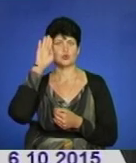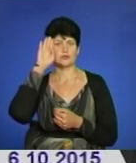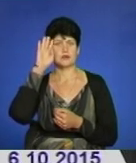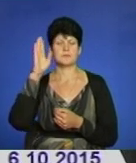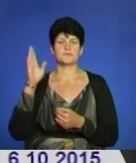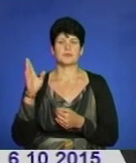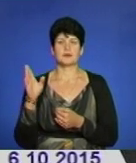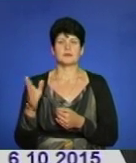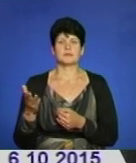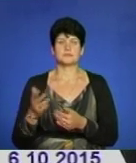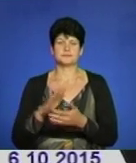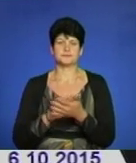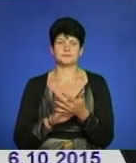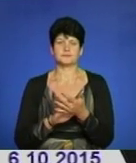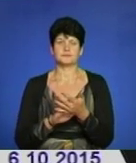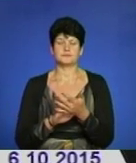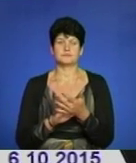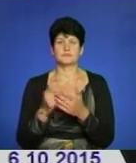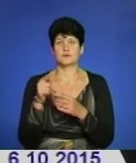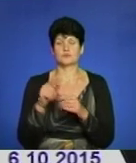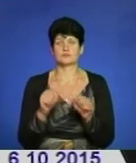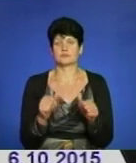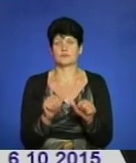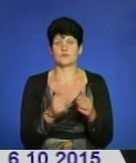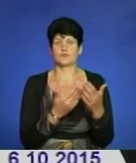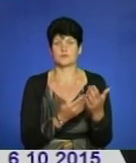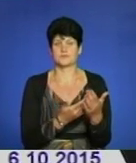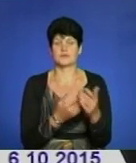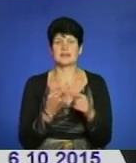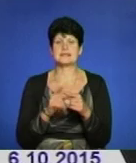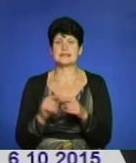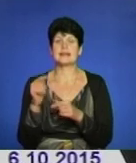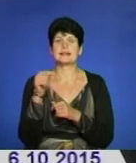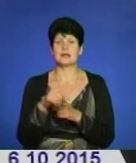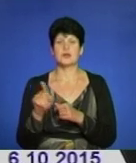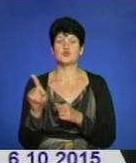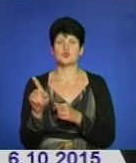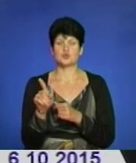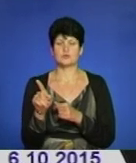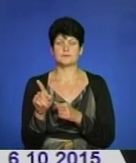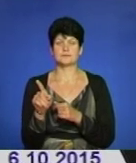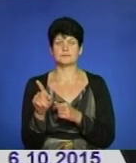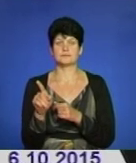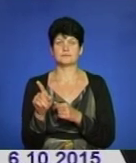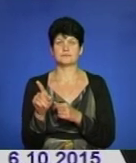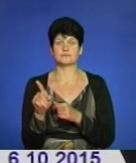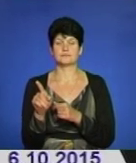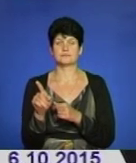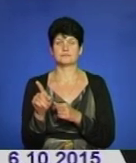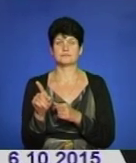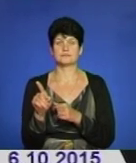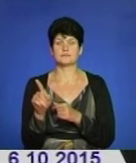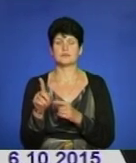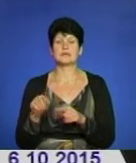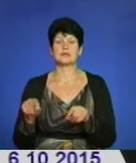хлопцям, мужчинам і так далі. В такому форматі. Це то, що на рахунок цього.